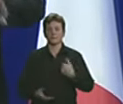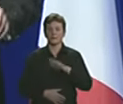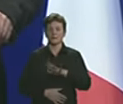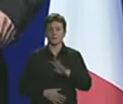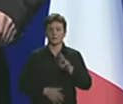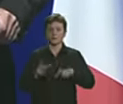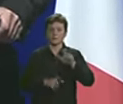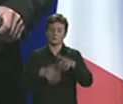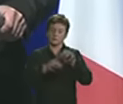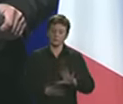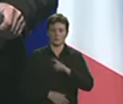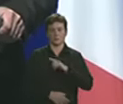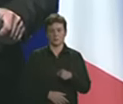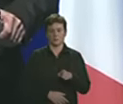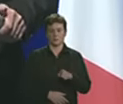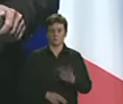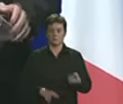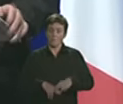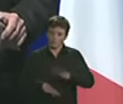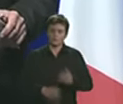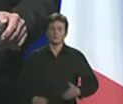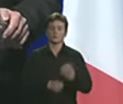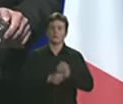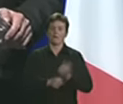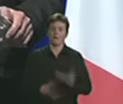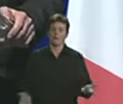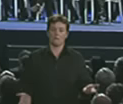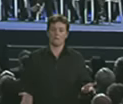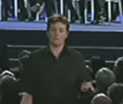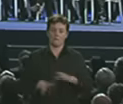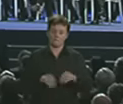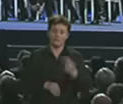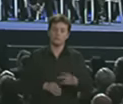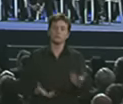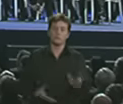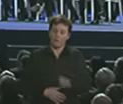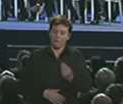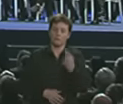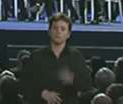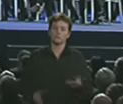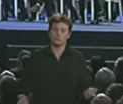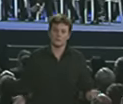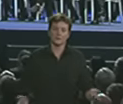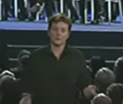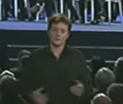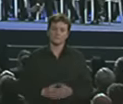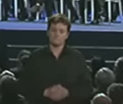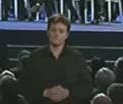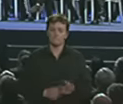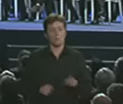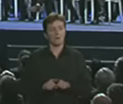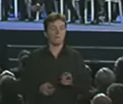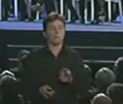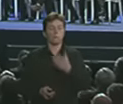54 fonctionnaires de police morts en service. Ils ont une famille, ils ont des enfants. Ce n'est pas une